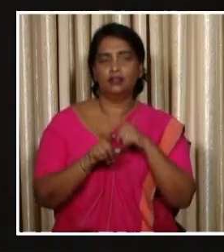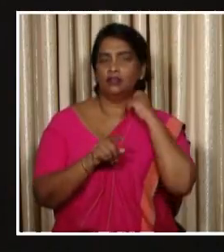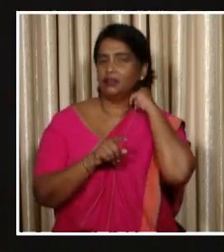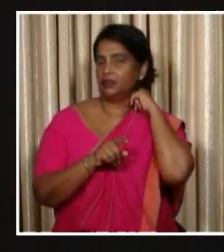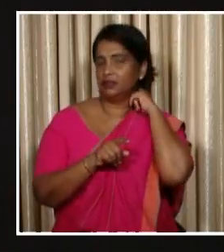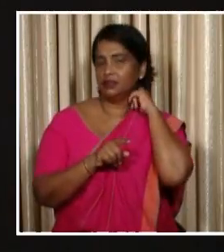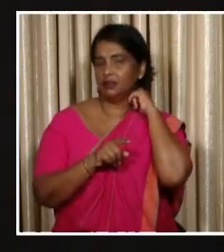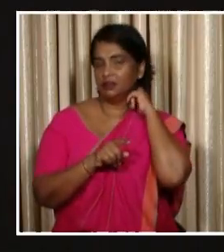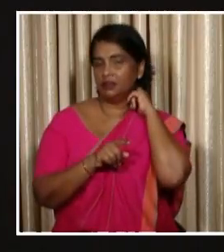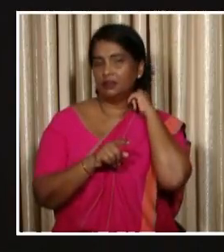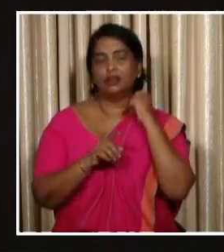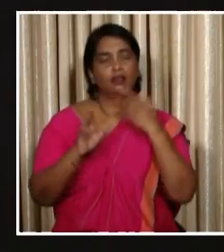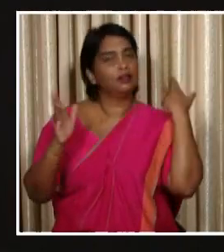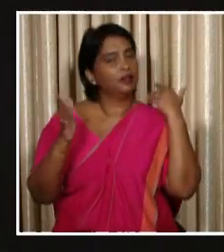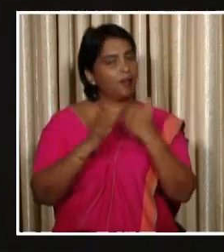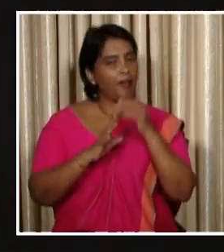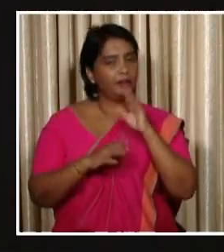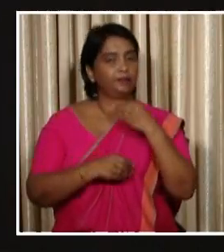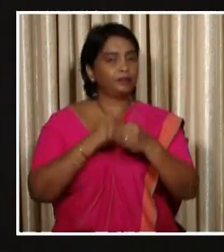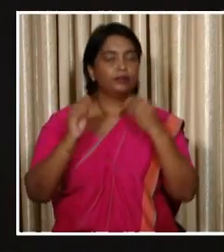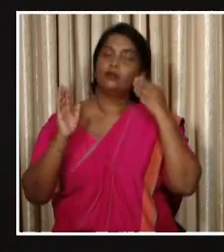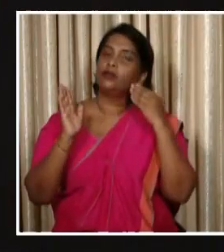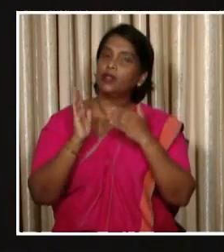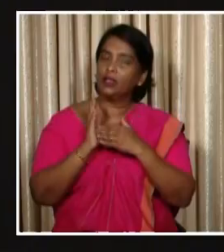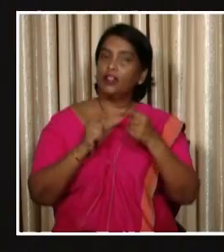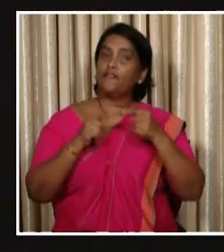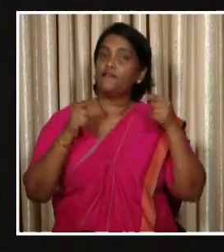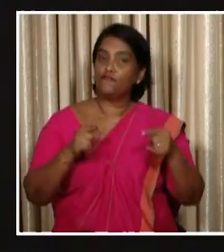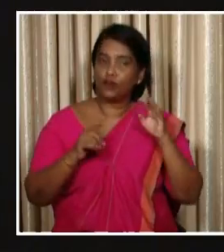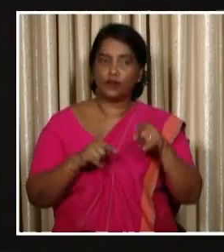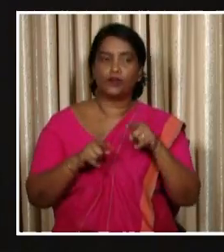කිව්වා ඉතිහාසයේදී ආයෝජනවලට විරුද්ධ වුණාලු.